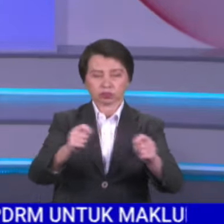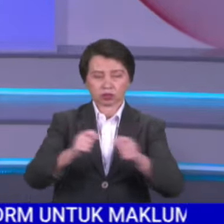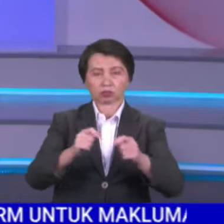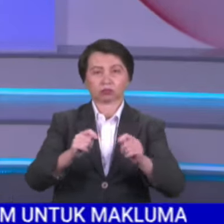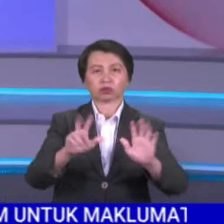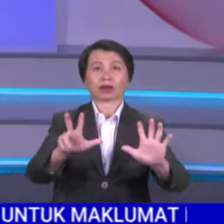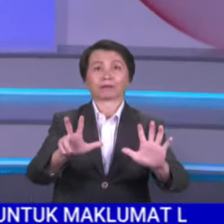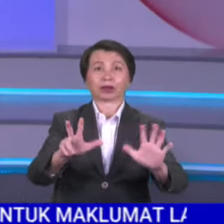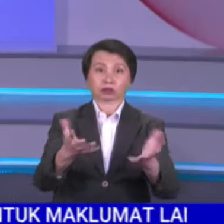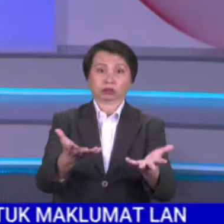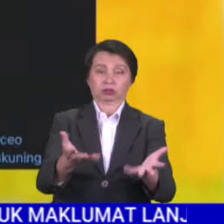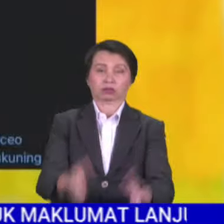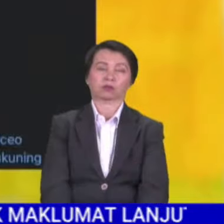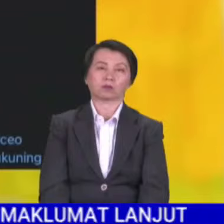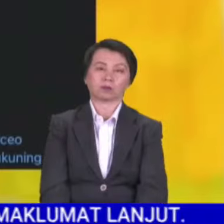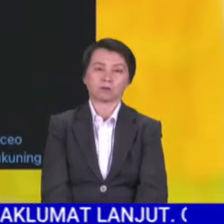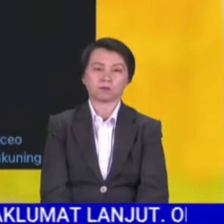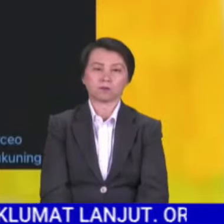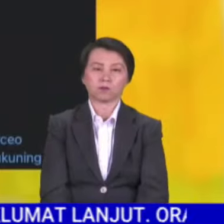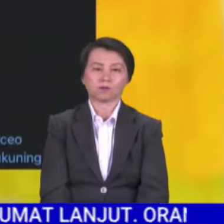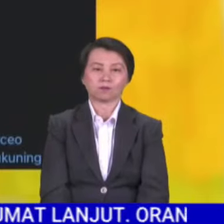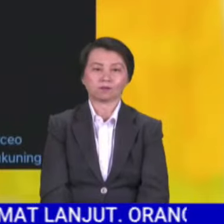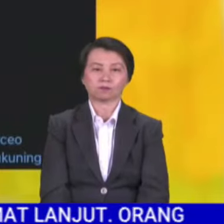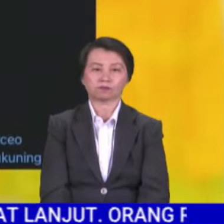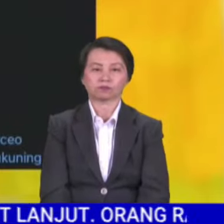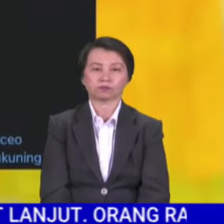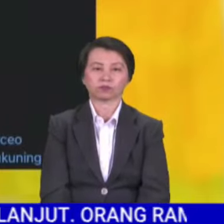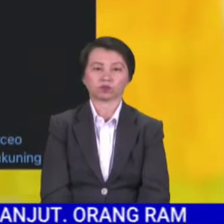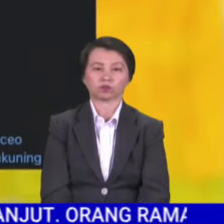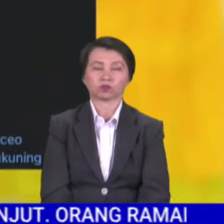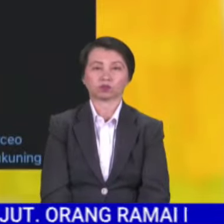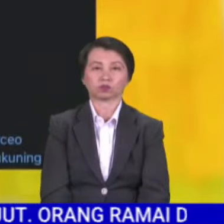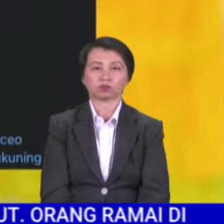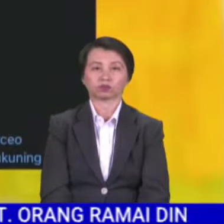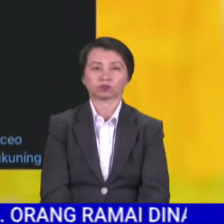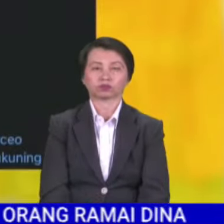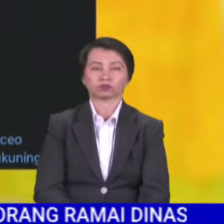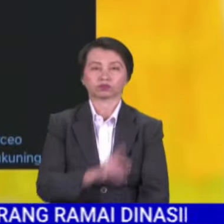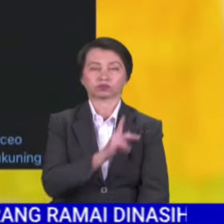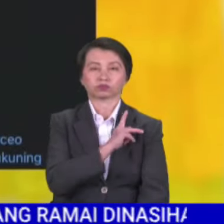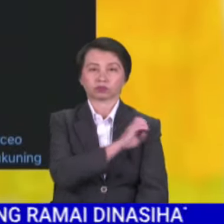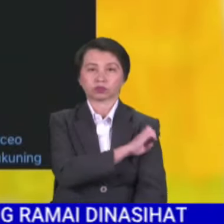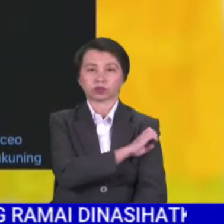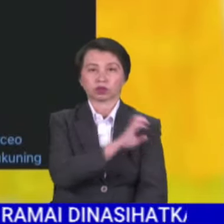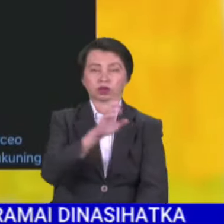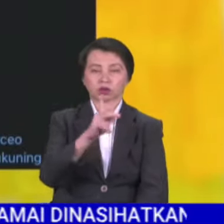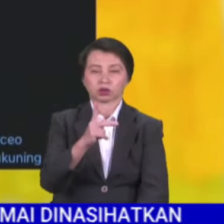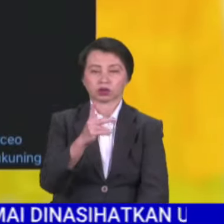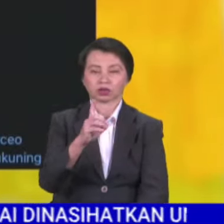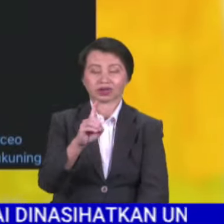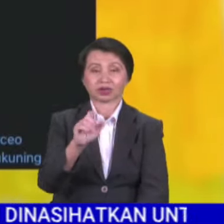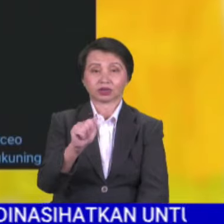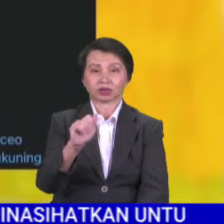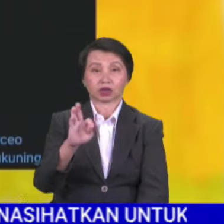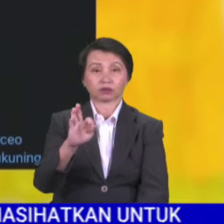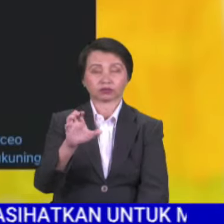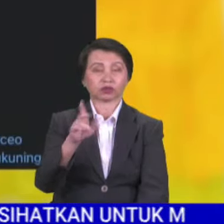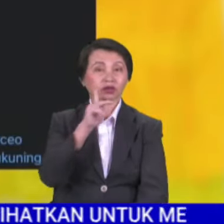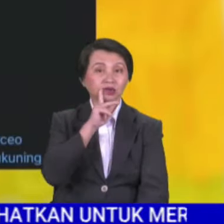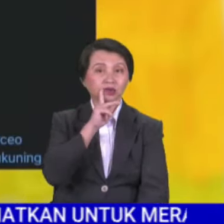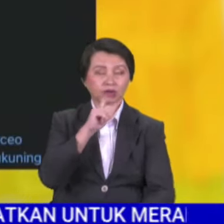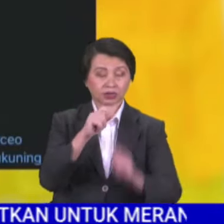di tempat ke-8. Ketua Pegawai Eksekutif KDAFC Kamal Idris Ali dalam